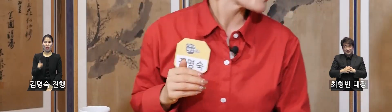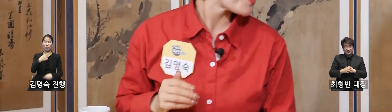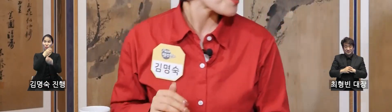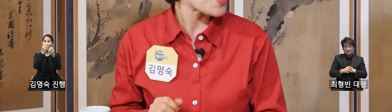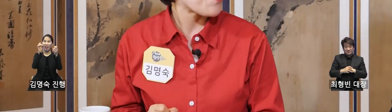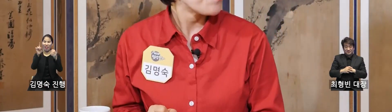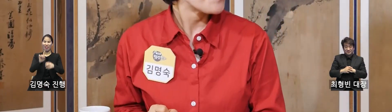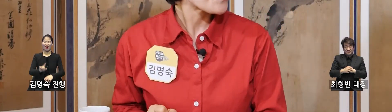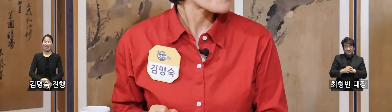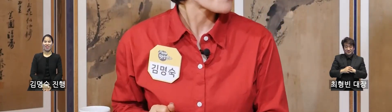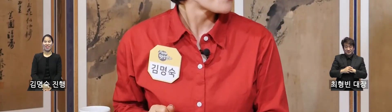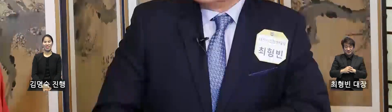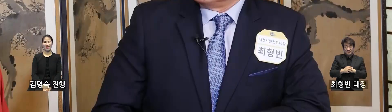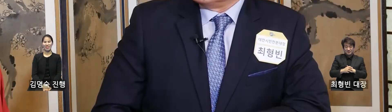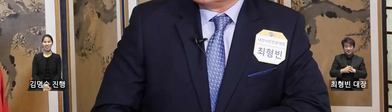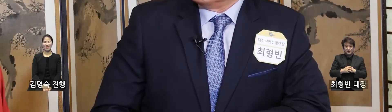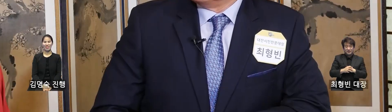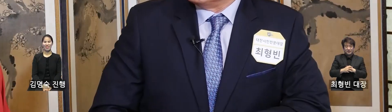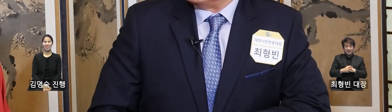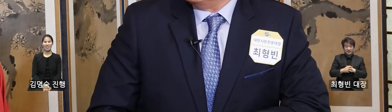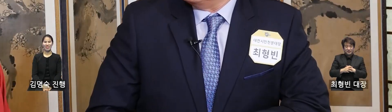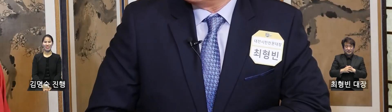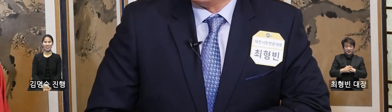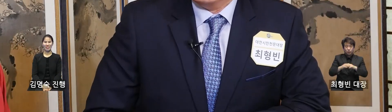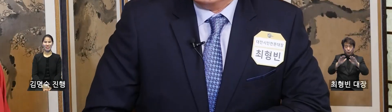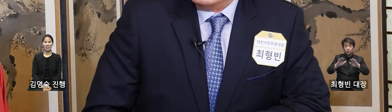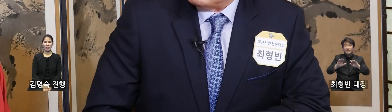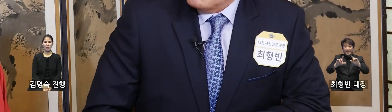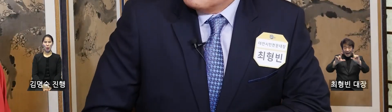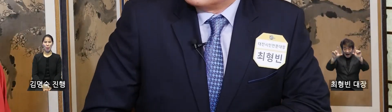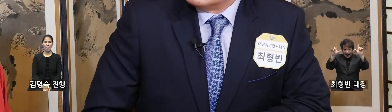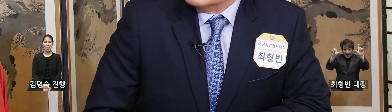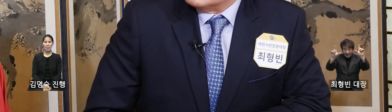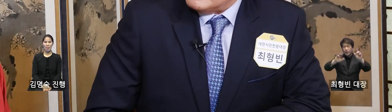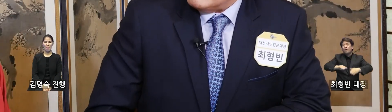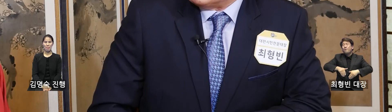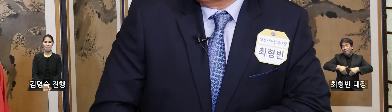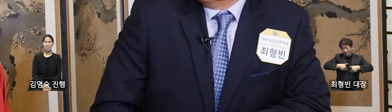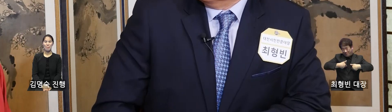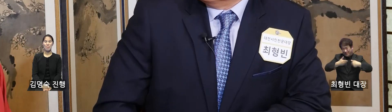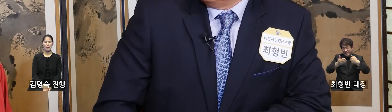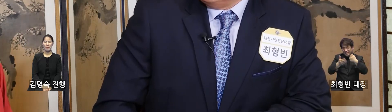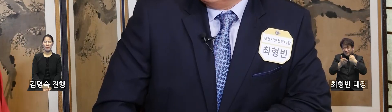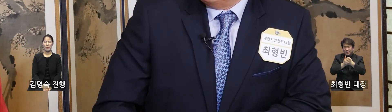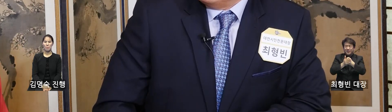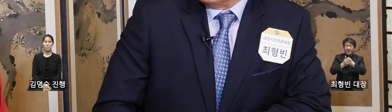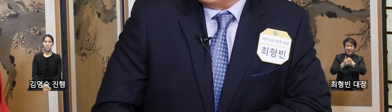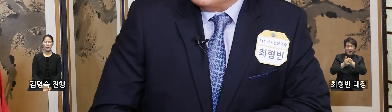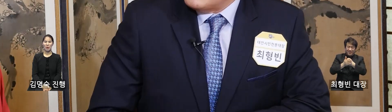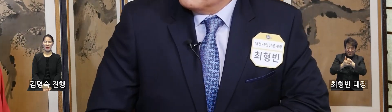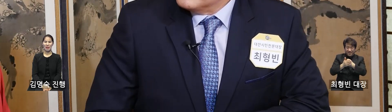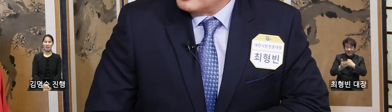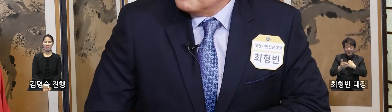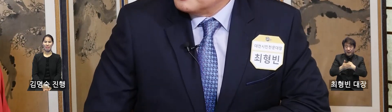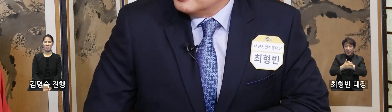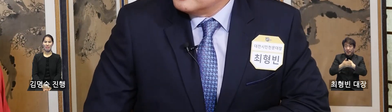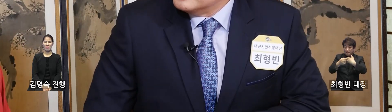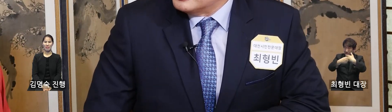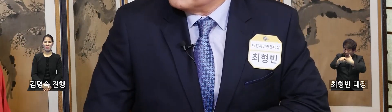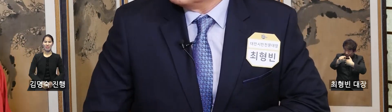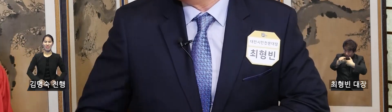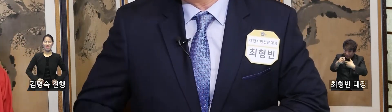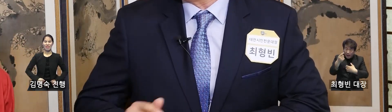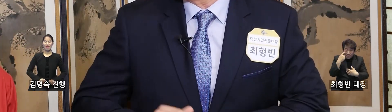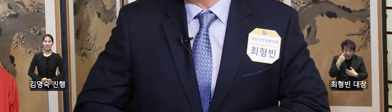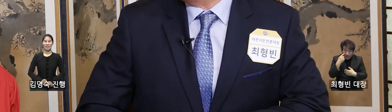갈까요 회장님 오늘 라리 봄이라 그런지 다 타거든요 야외를 한번 나가 볼까요